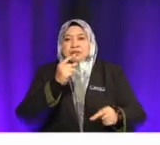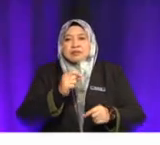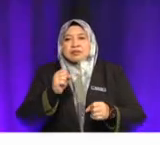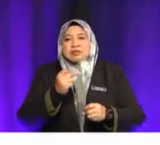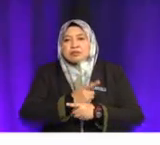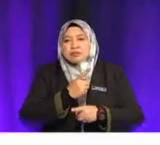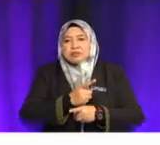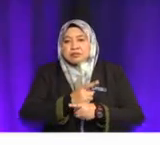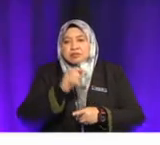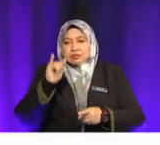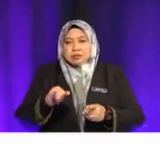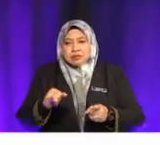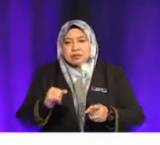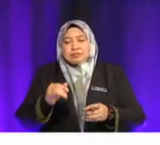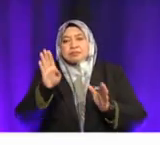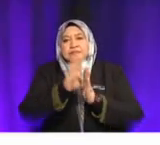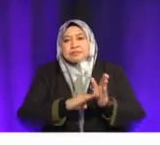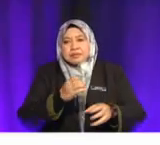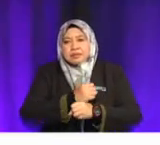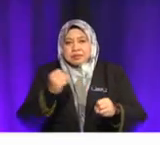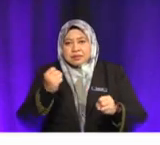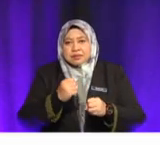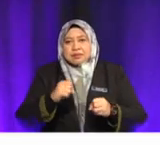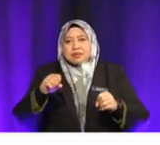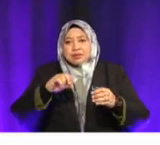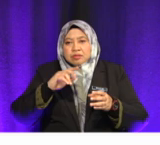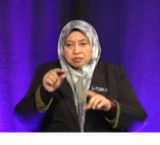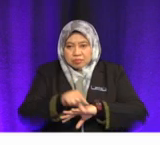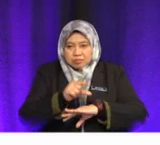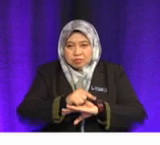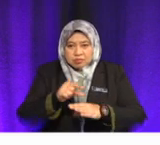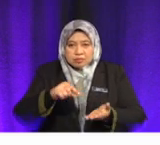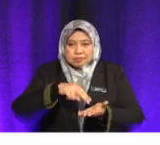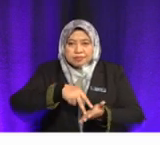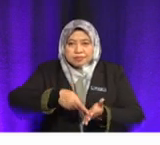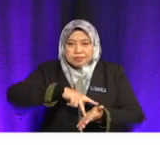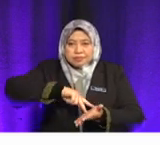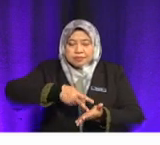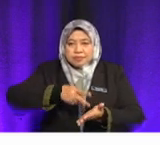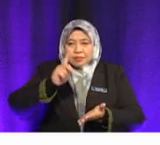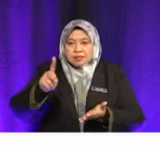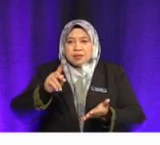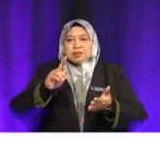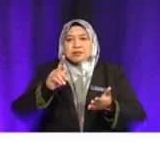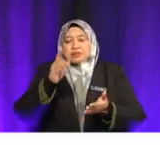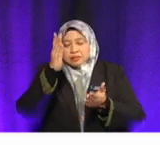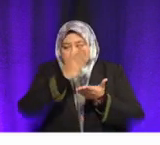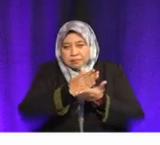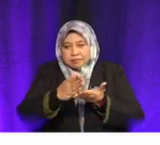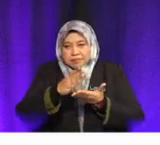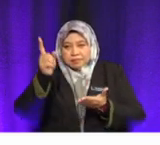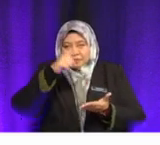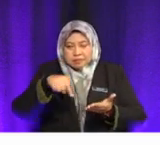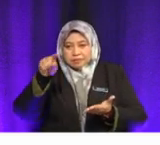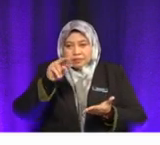jadi kita kenal menggunakan Jungle case membuat separuh bulatan dan juga kita buat eee persilangan bagi kedua-dua eee titik